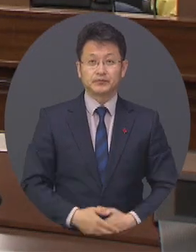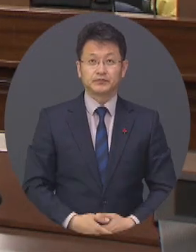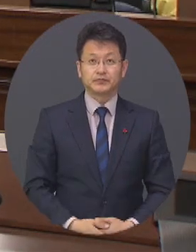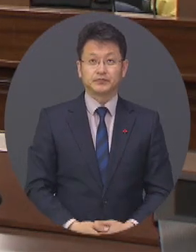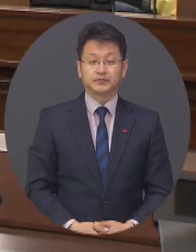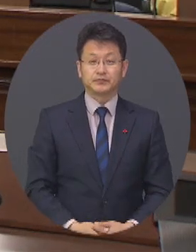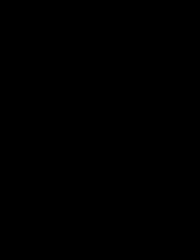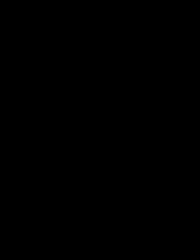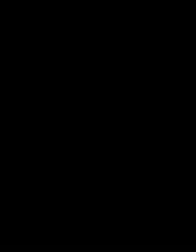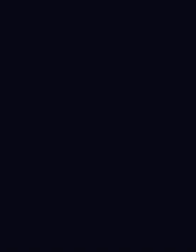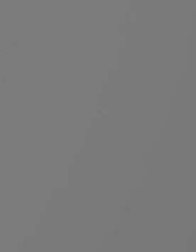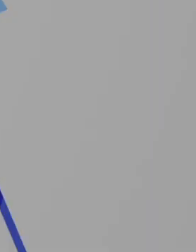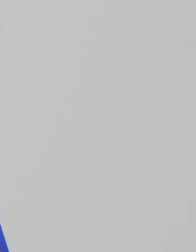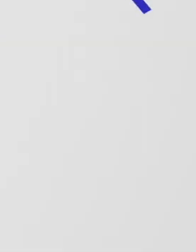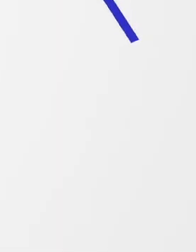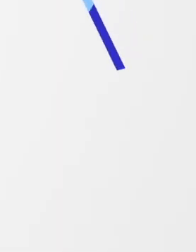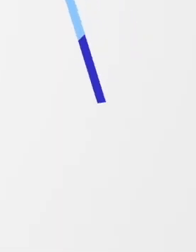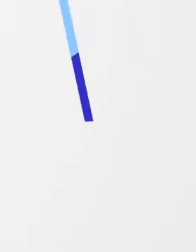점입니다